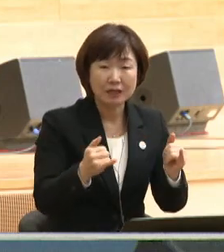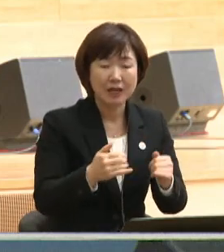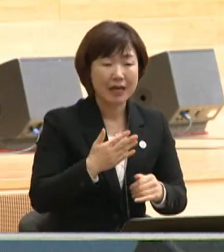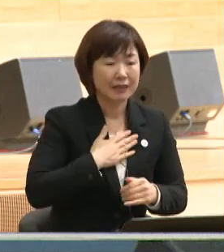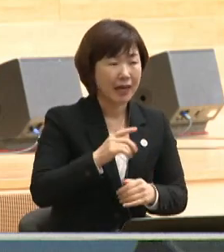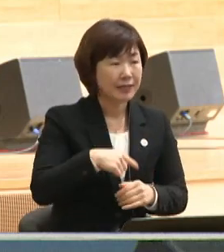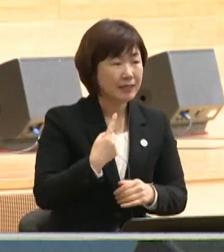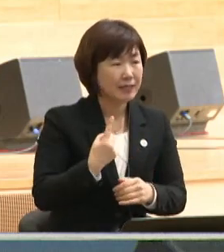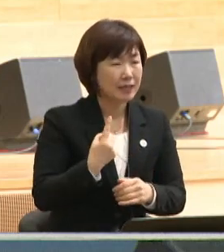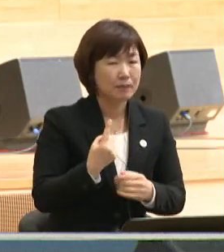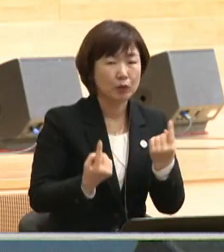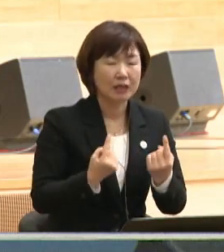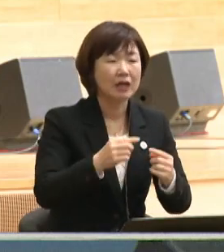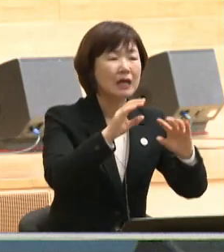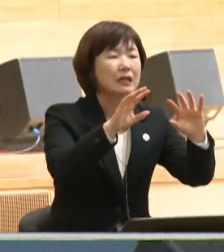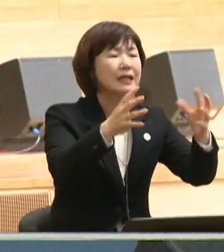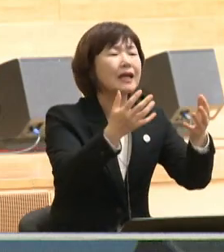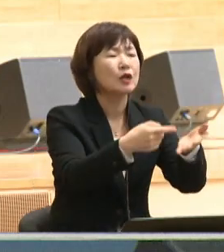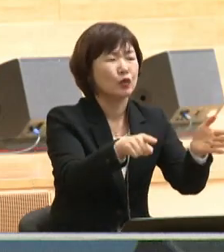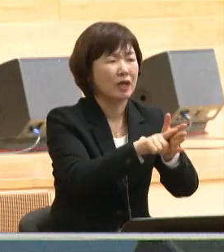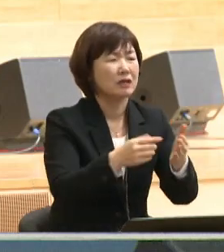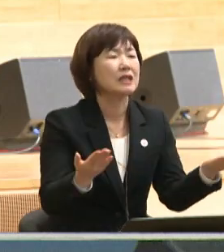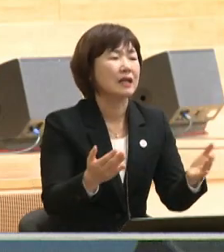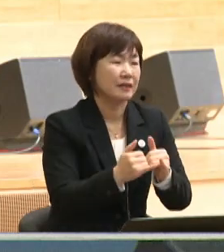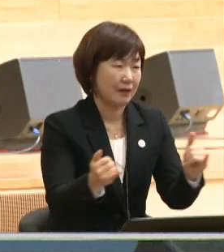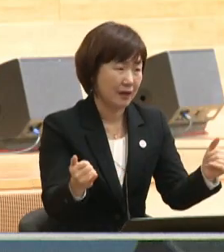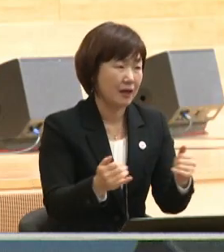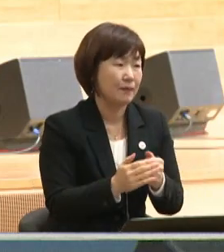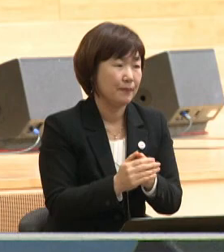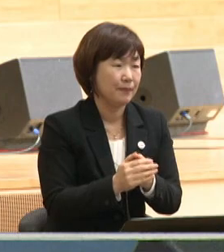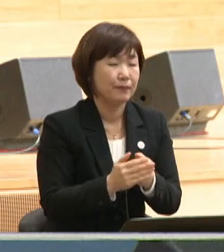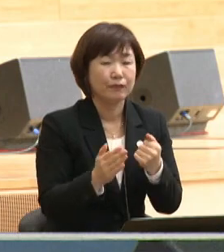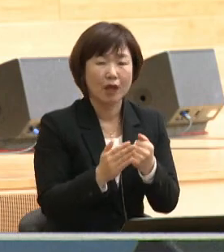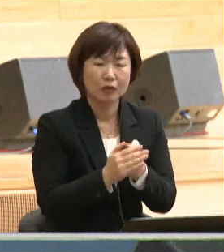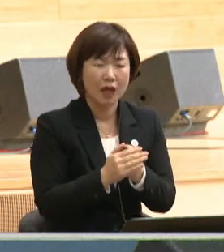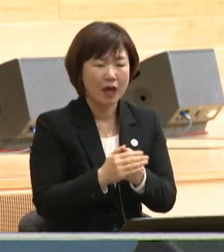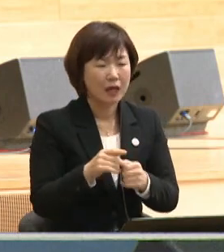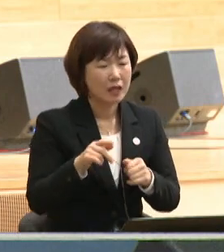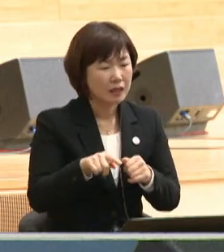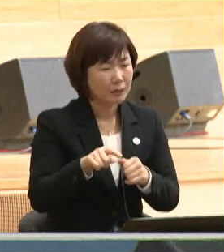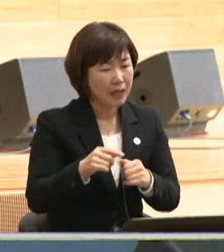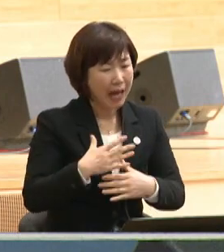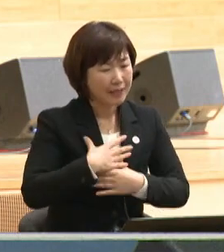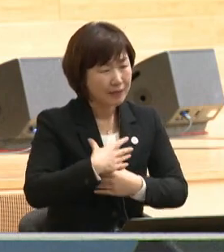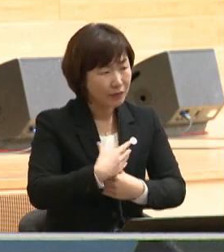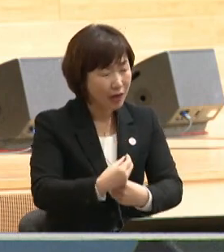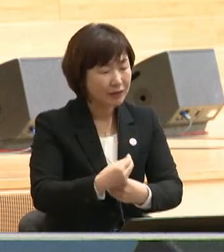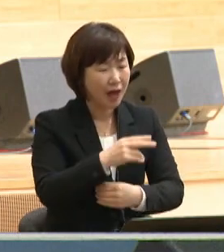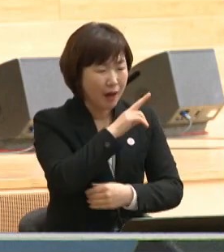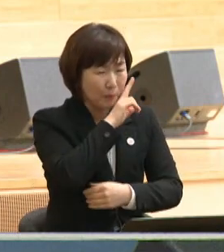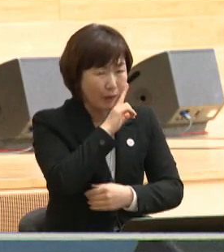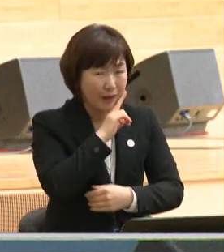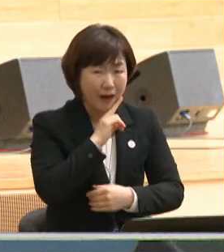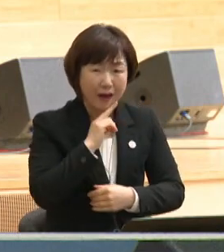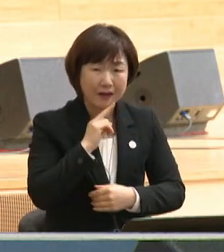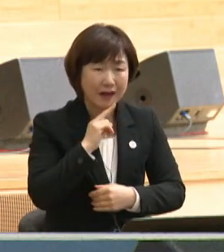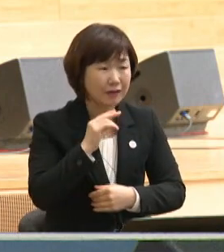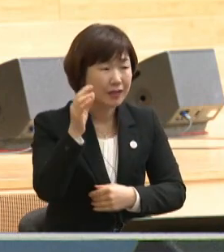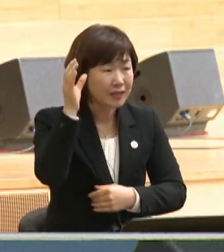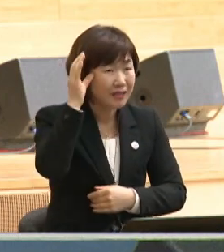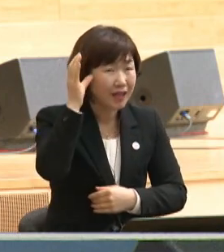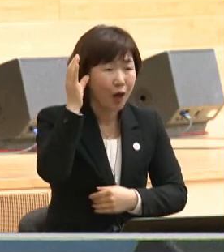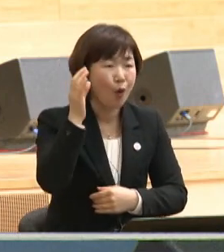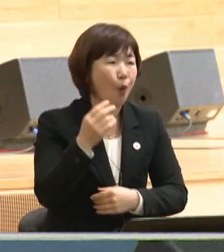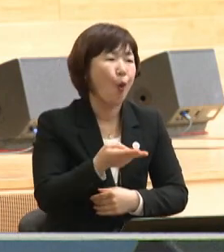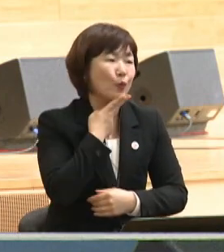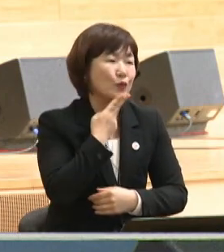나라를 위해 존재하는 사람들입니다 그렇기 때문에 그들은 안전하거나 편안한 때를 기대하지 않습니다